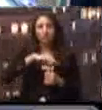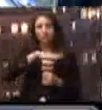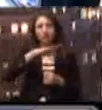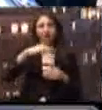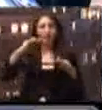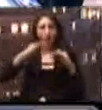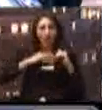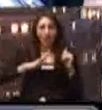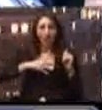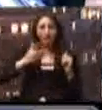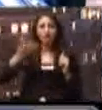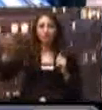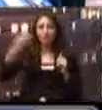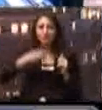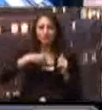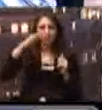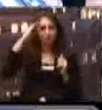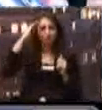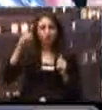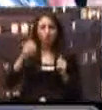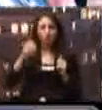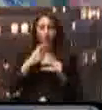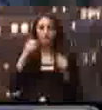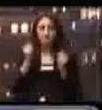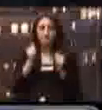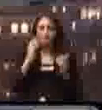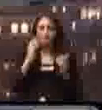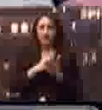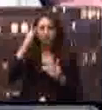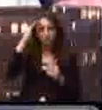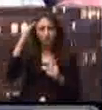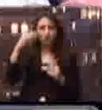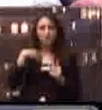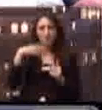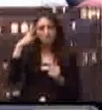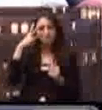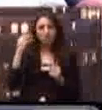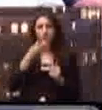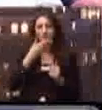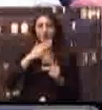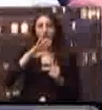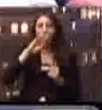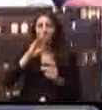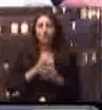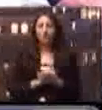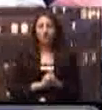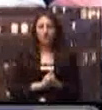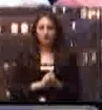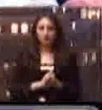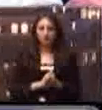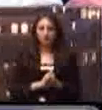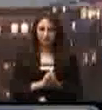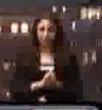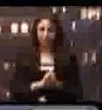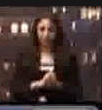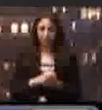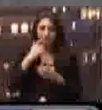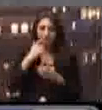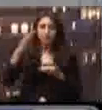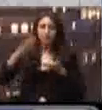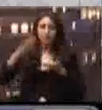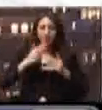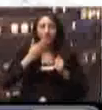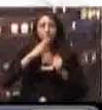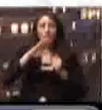البطاطين ديت وفي ناس تحت برض محتاجه والله مبسوطه ومعدن والحمد لله وتعيش تدهن اللي